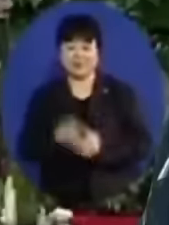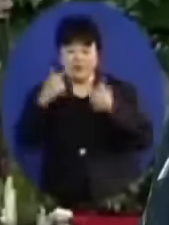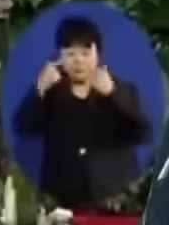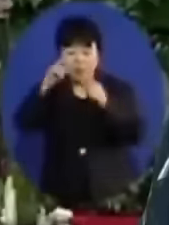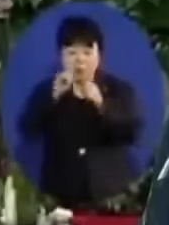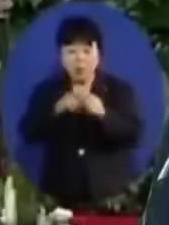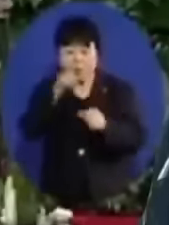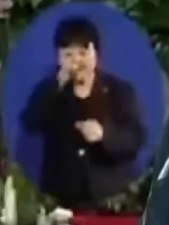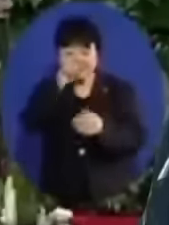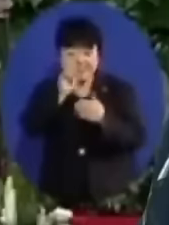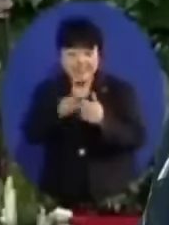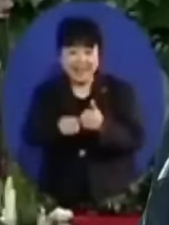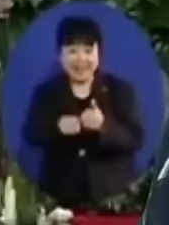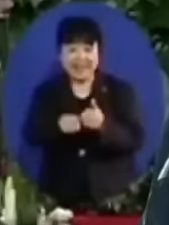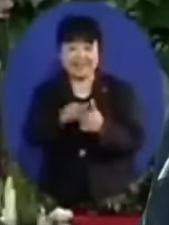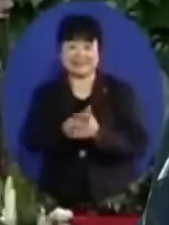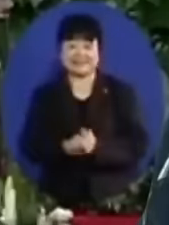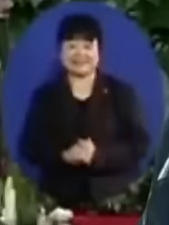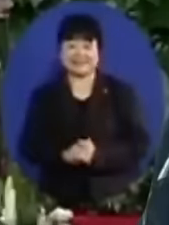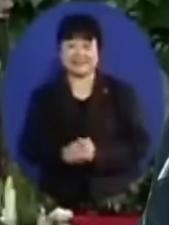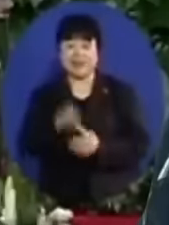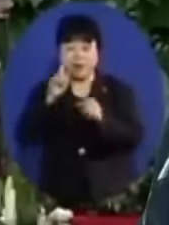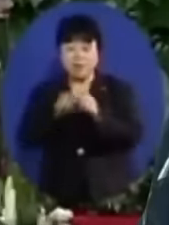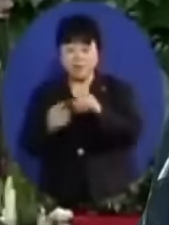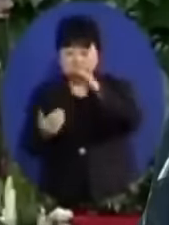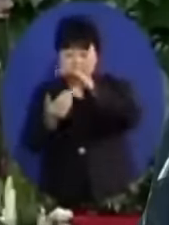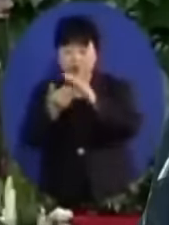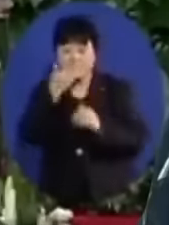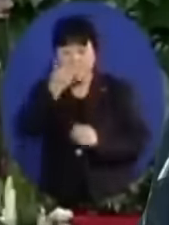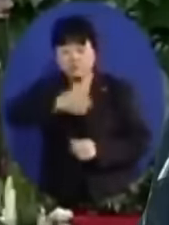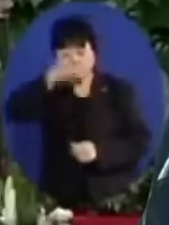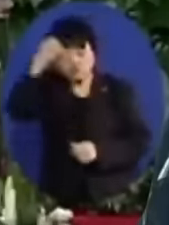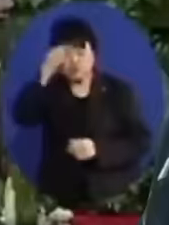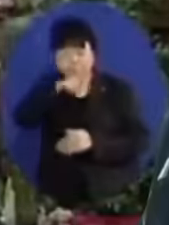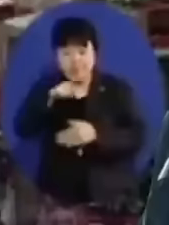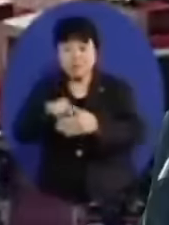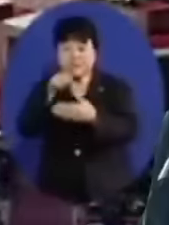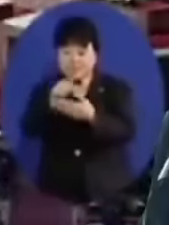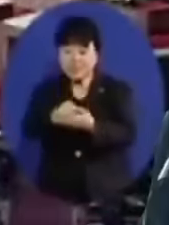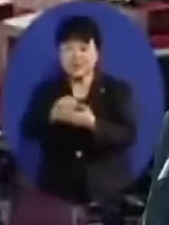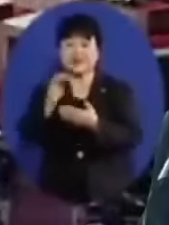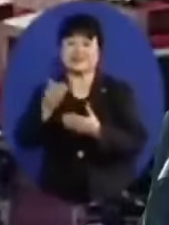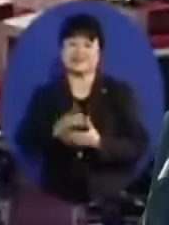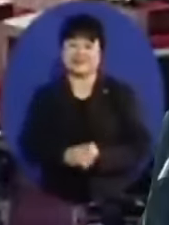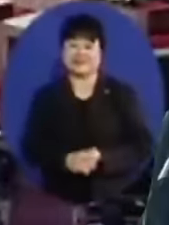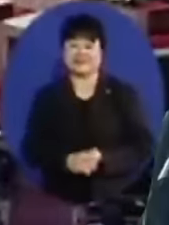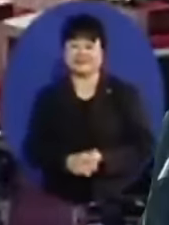분명한 목표가 있을 때 그 목표를 이룰 수 있는 꿈이 마음을 점령하게 되는 것입니다.